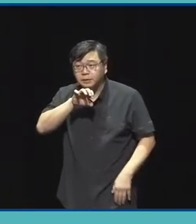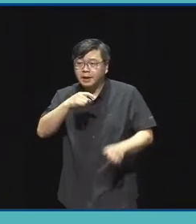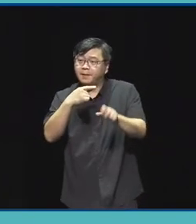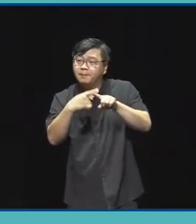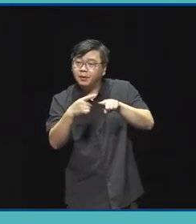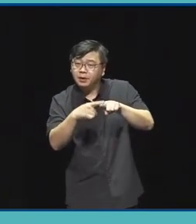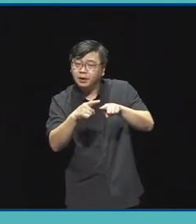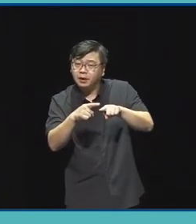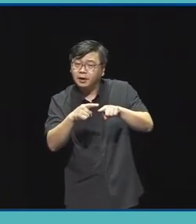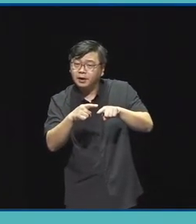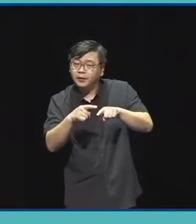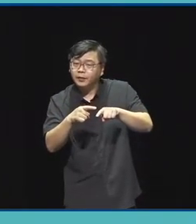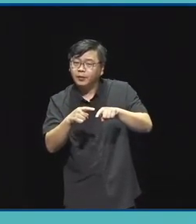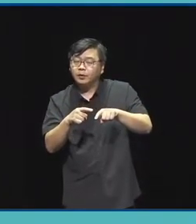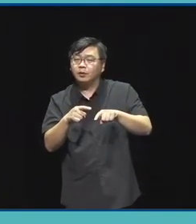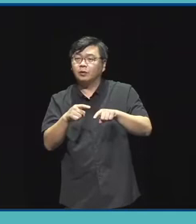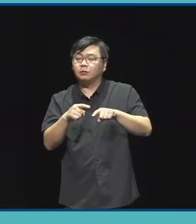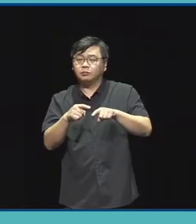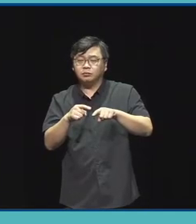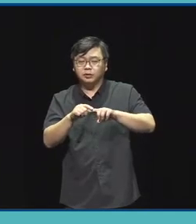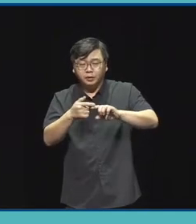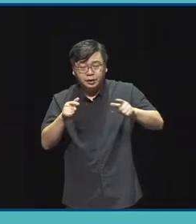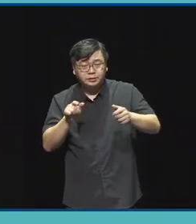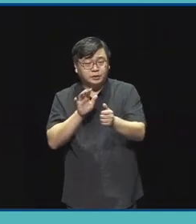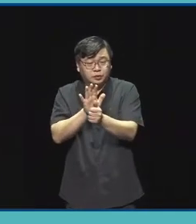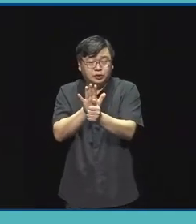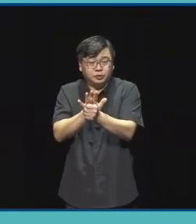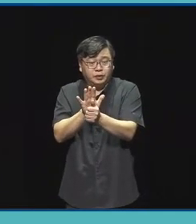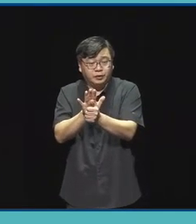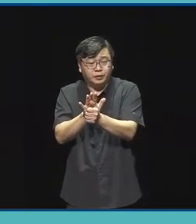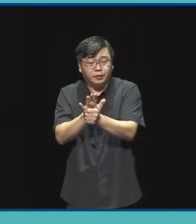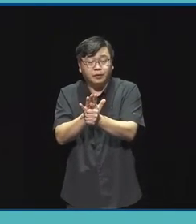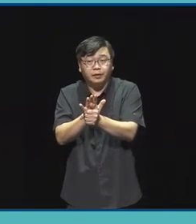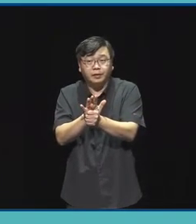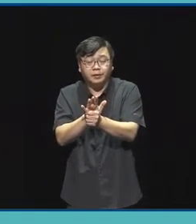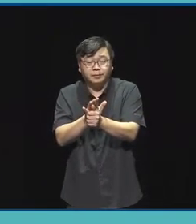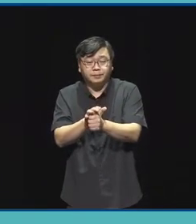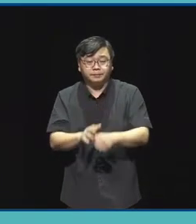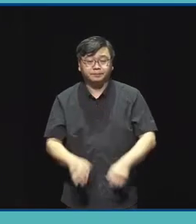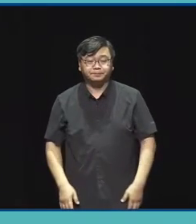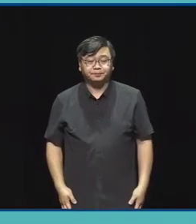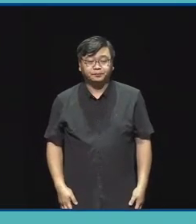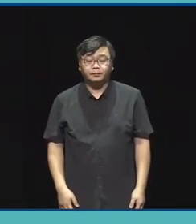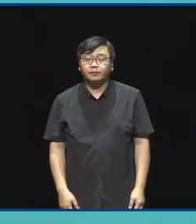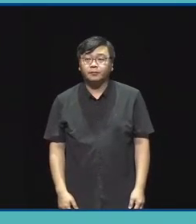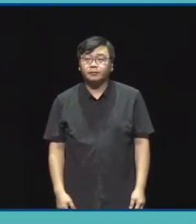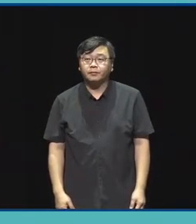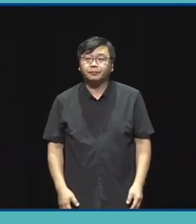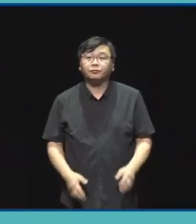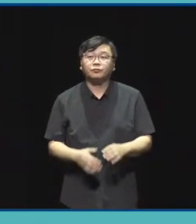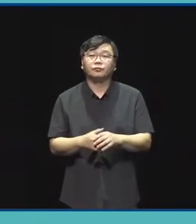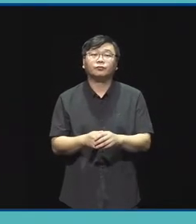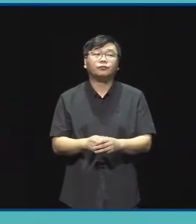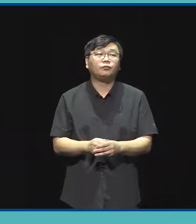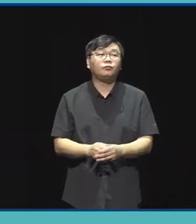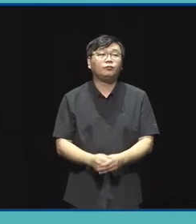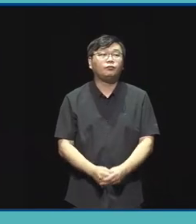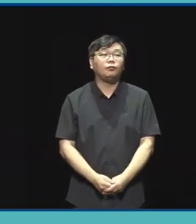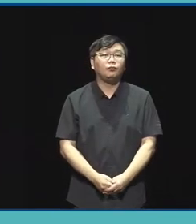이런 등등의 활동을 지원하는 창작의 과정 사업이 있고요 실제로 이제